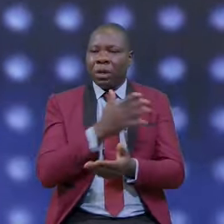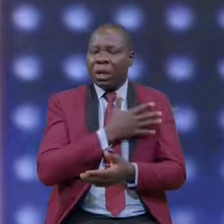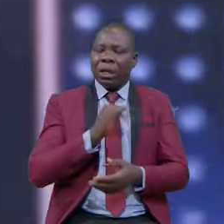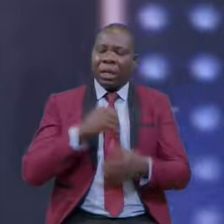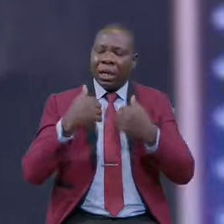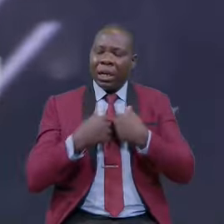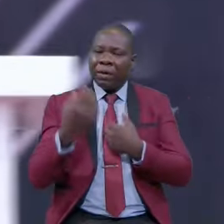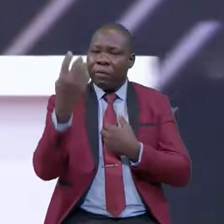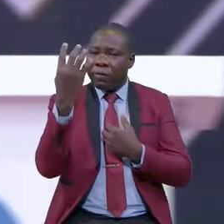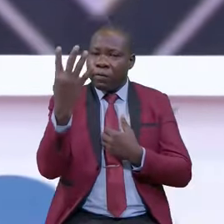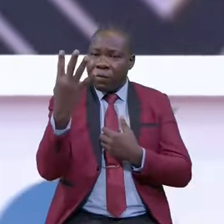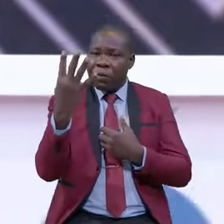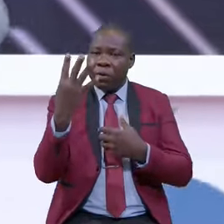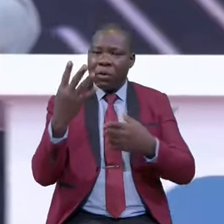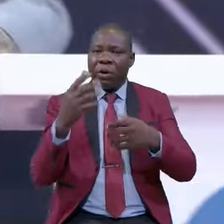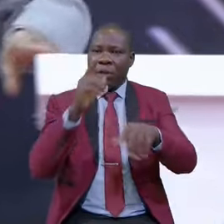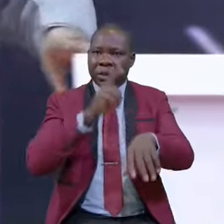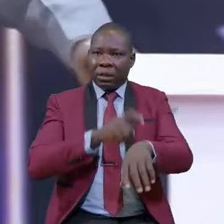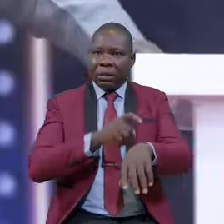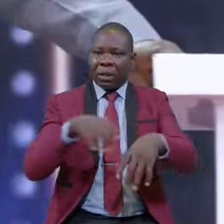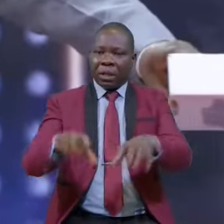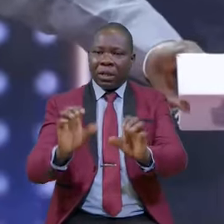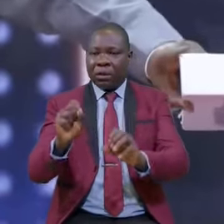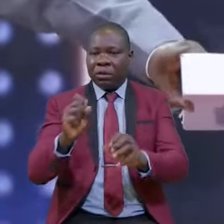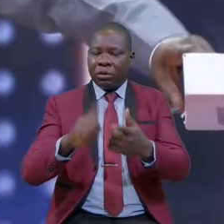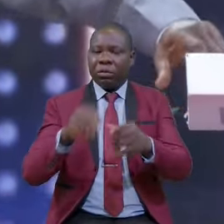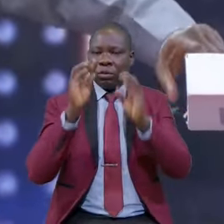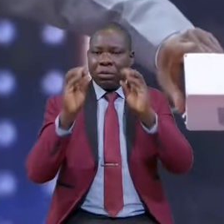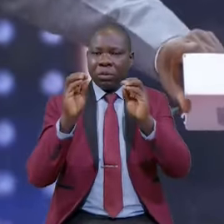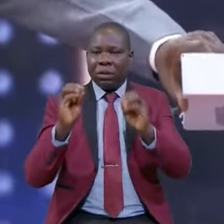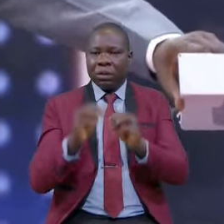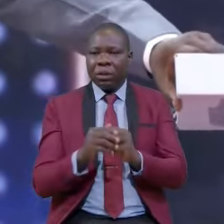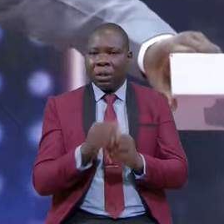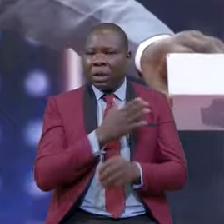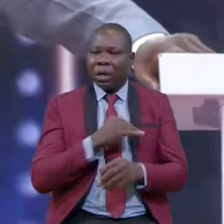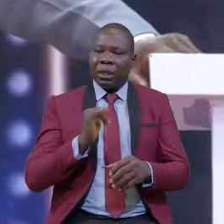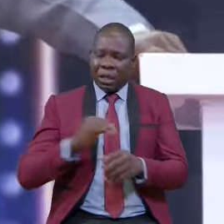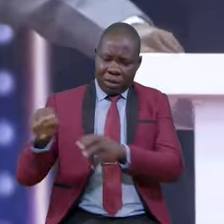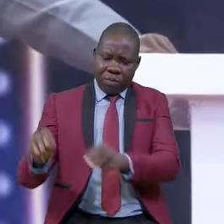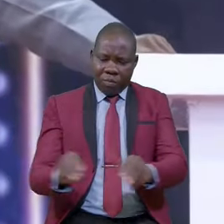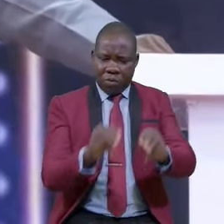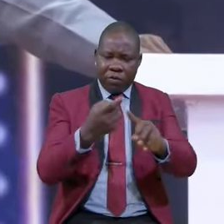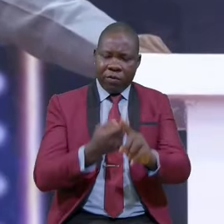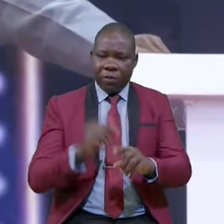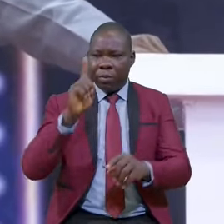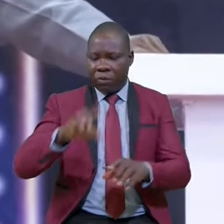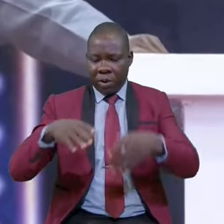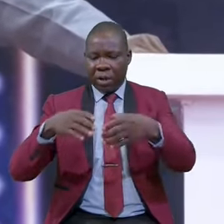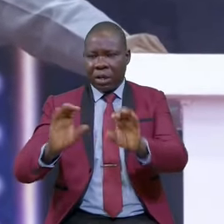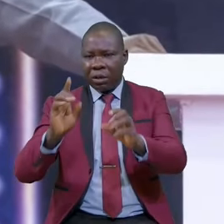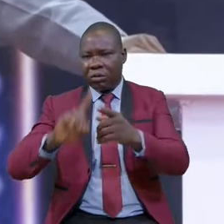this, and you know, right on the board, and then I, you know, the bell rings, and I go to another class. Je vais dans d'autres classes.